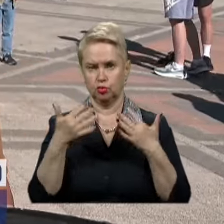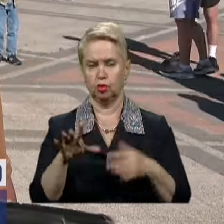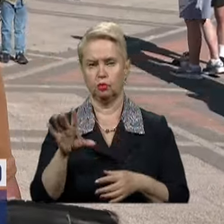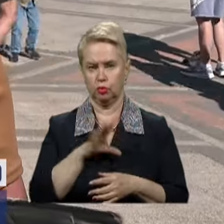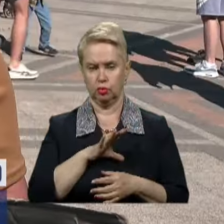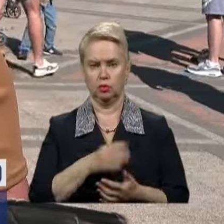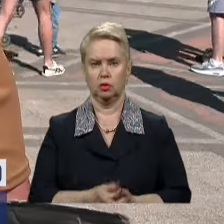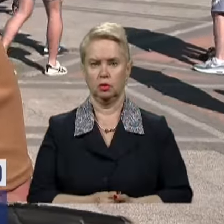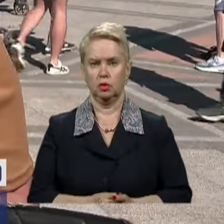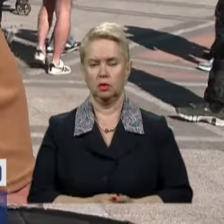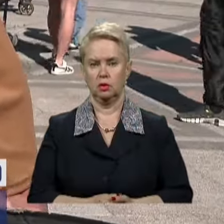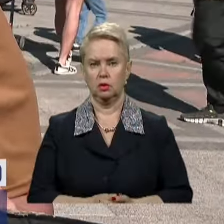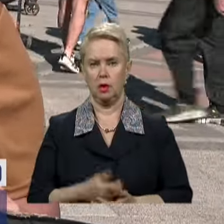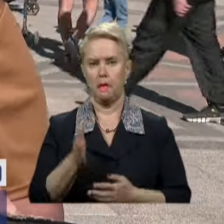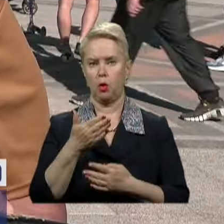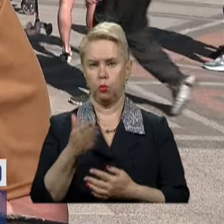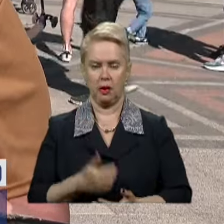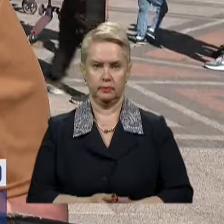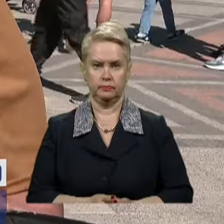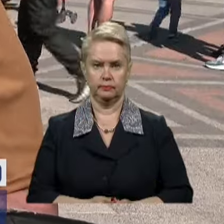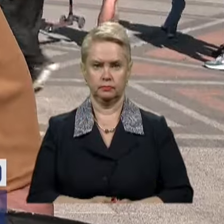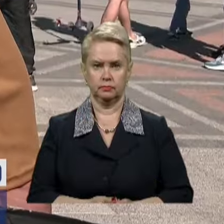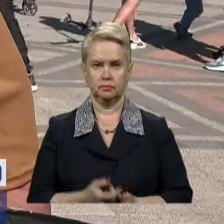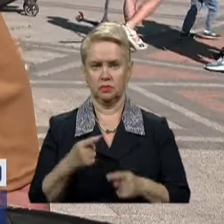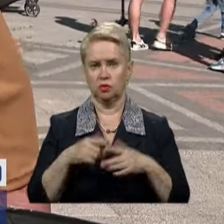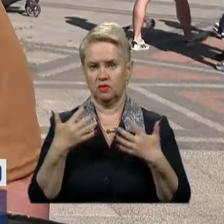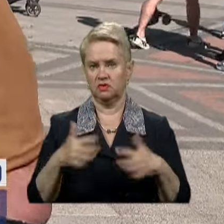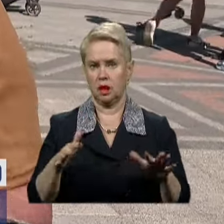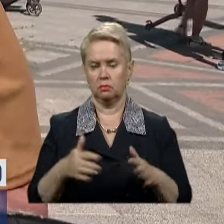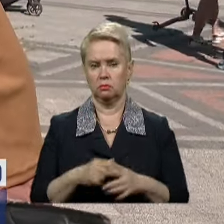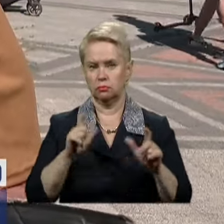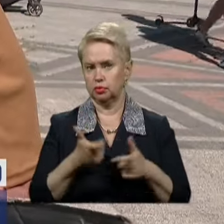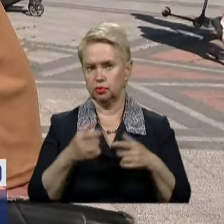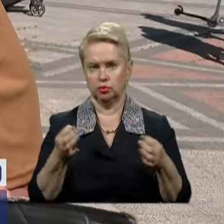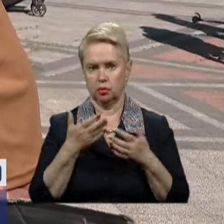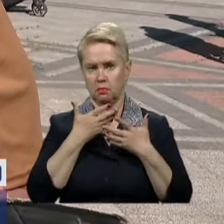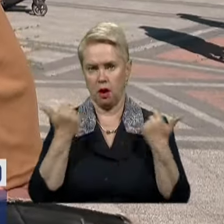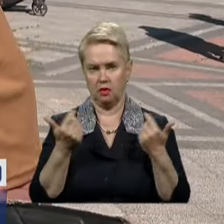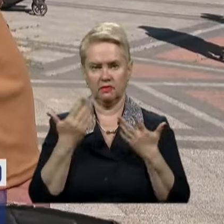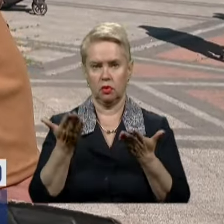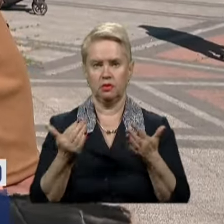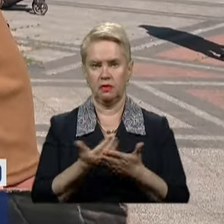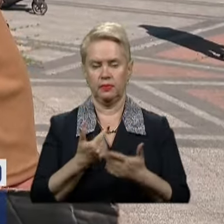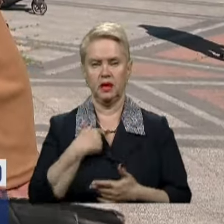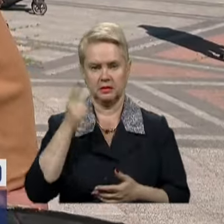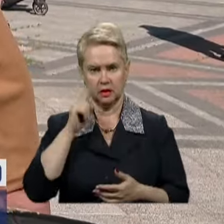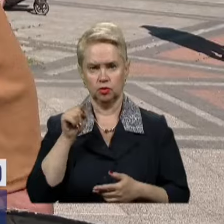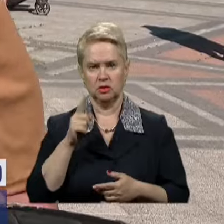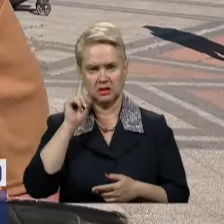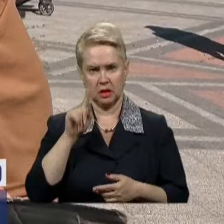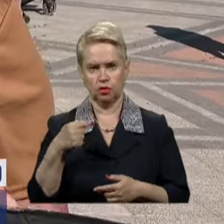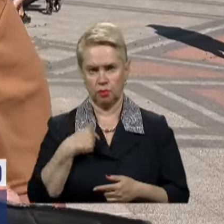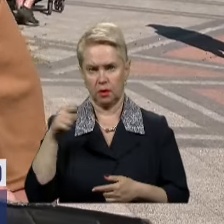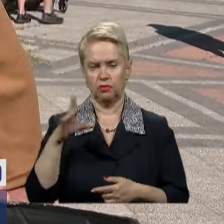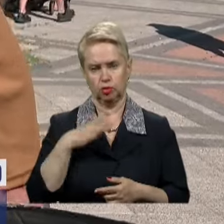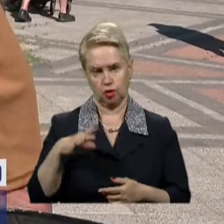був в Маріуполі. І на цьому все. Більше у нас немає нічого від нього. Ну, я знаю, що він знає, що ми на